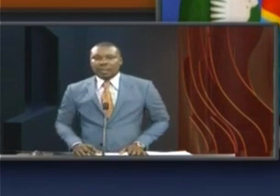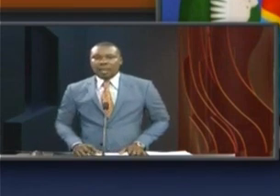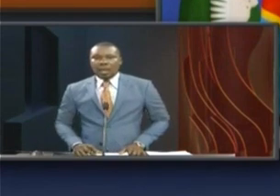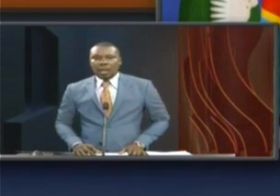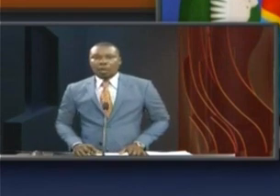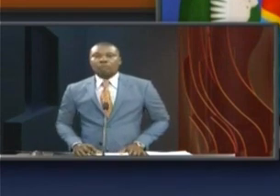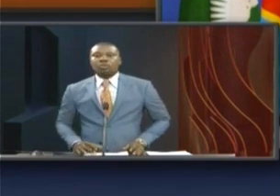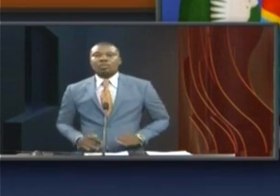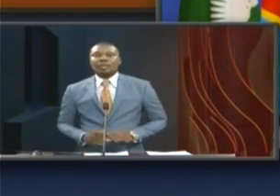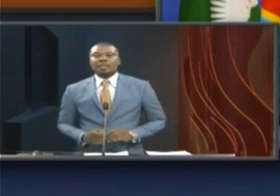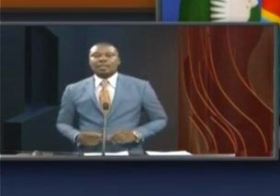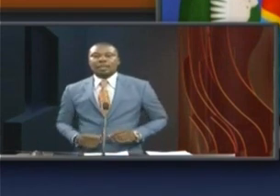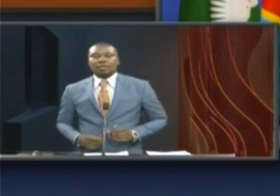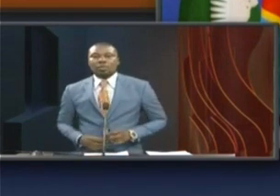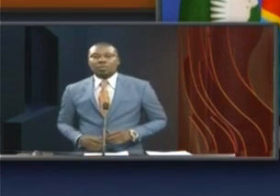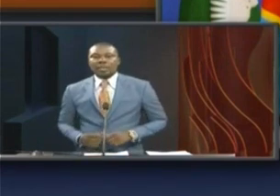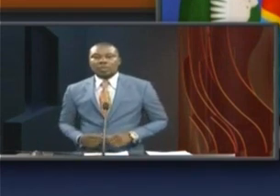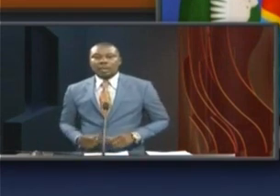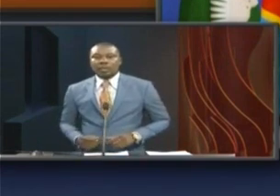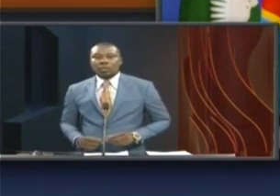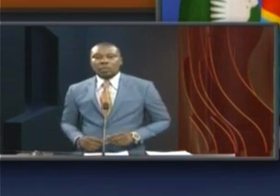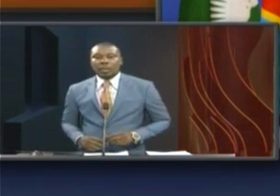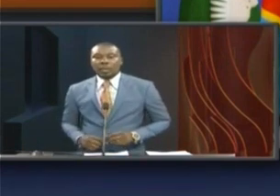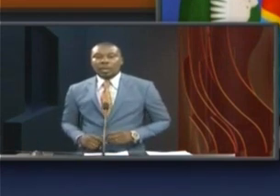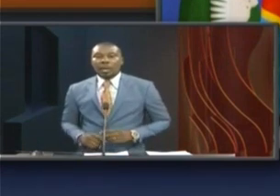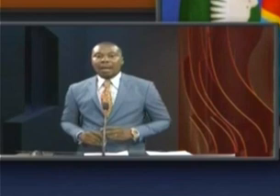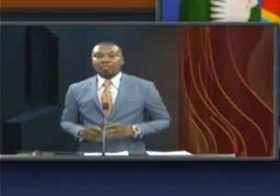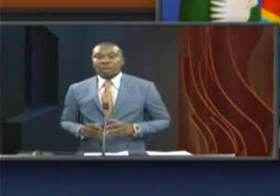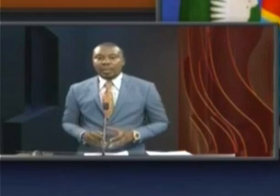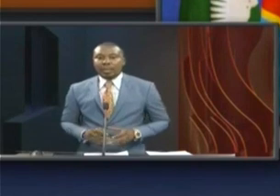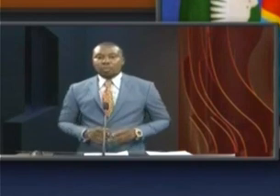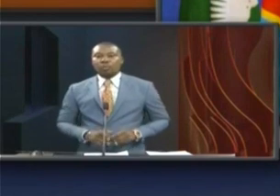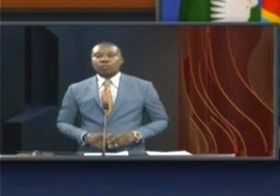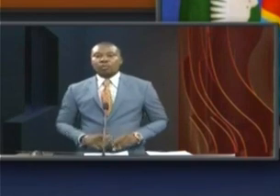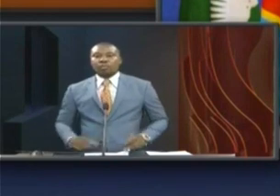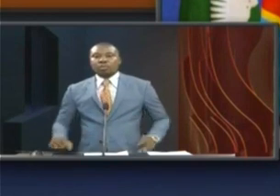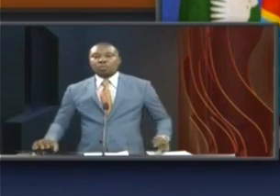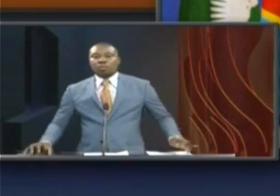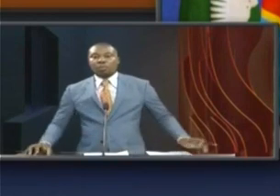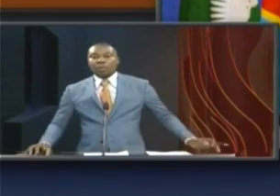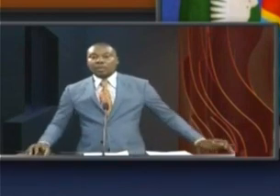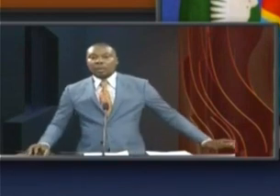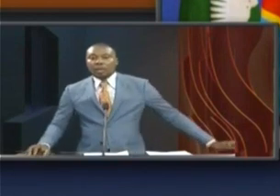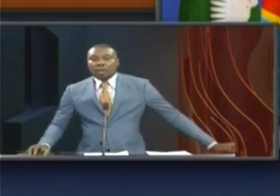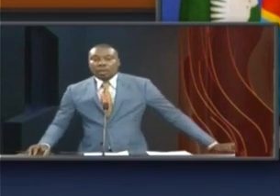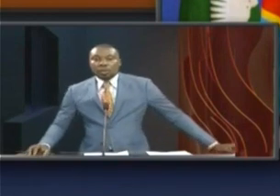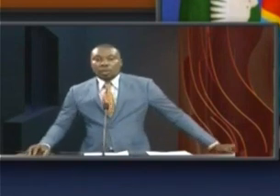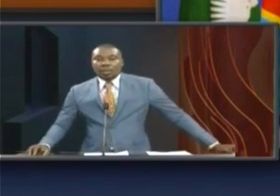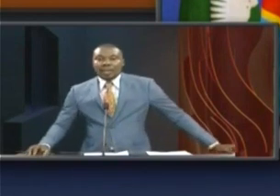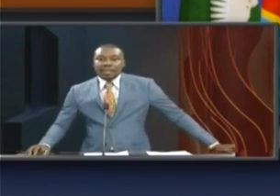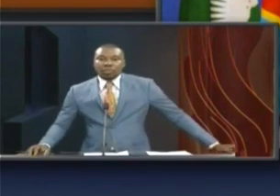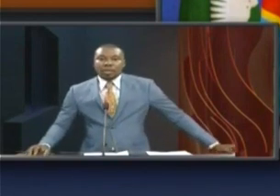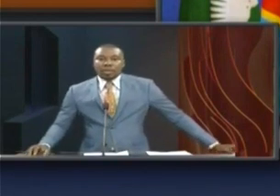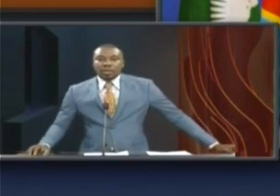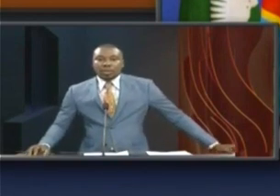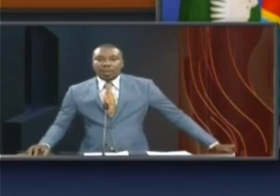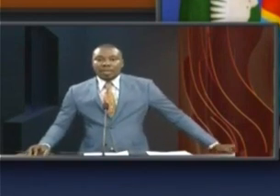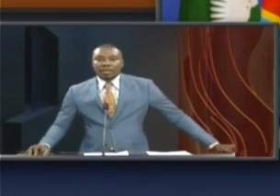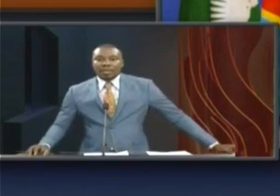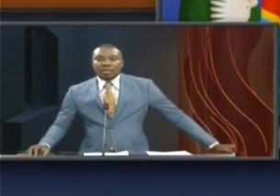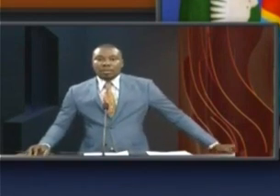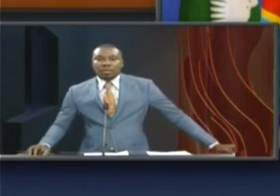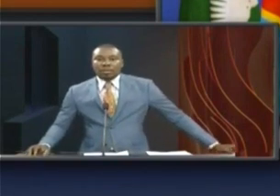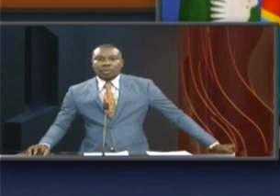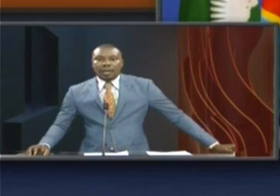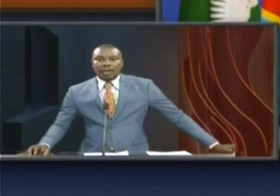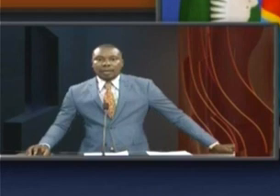patrie. Lors de son adresse à la nation, le président RD congolais a pointé une fois de plus le Rwanda dans l'insécurité dans la partie